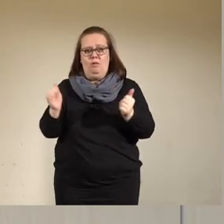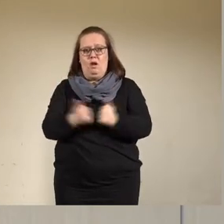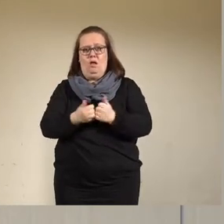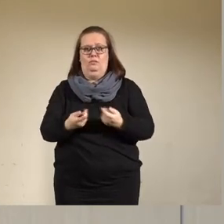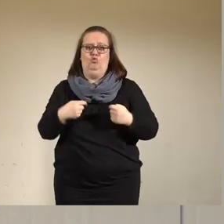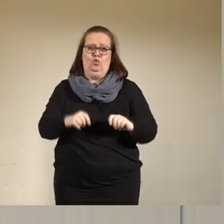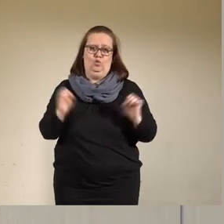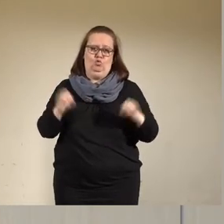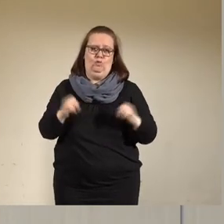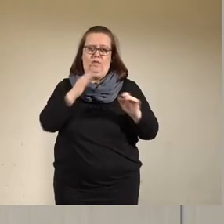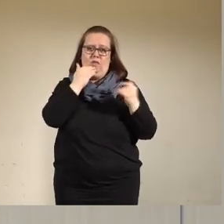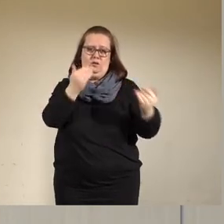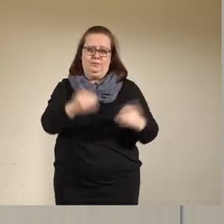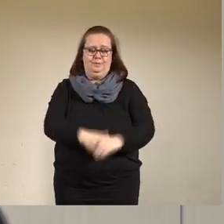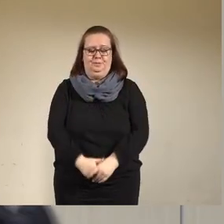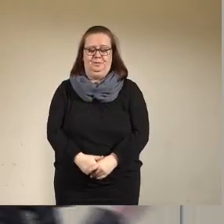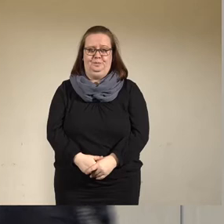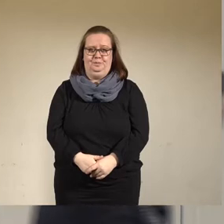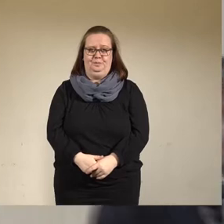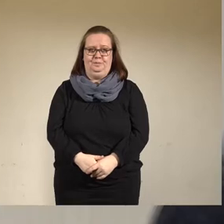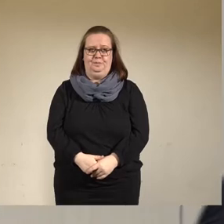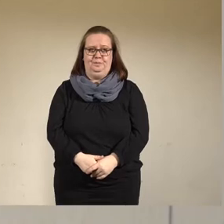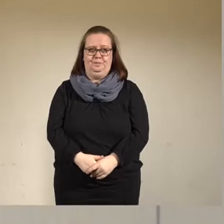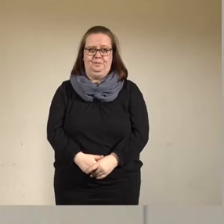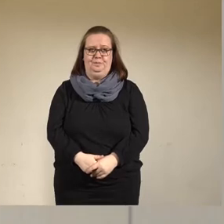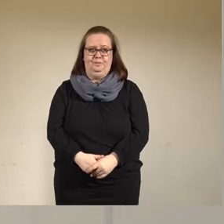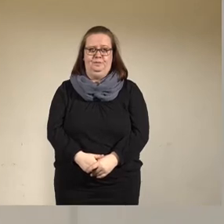Ende zuzustimmen. Dankeschön.